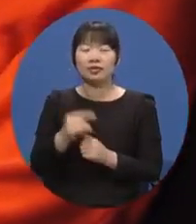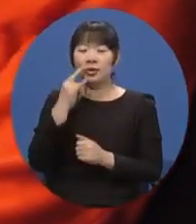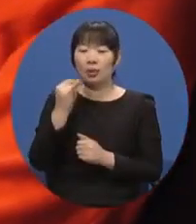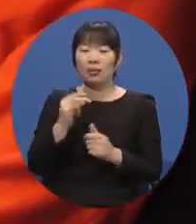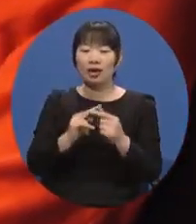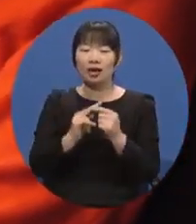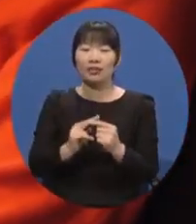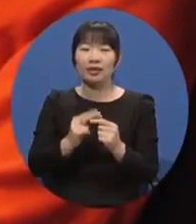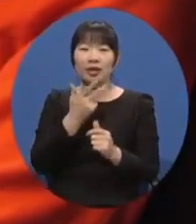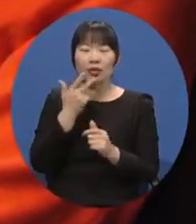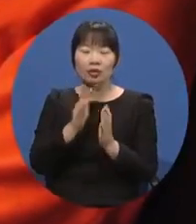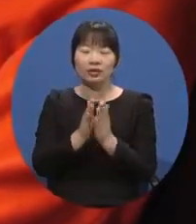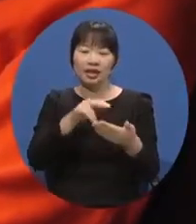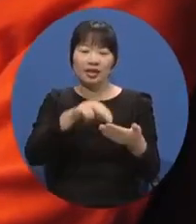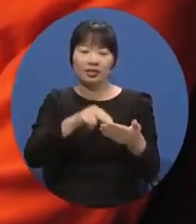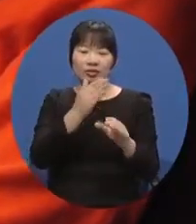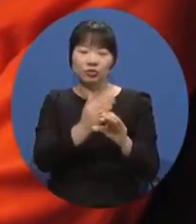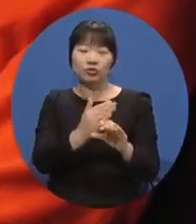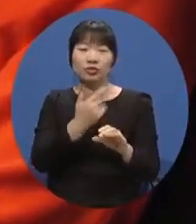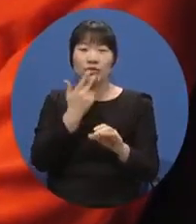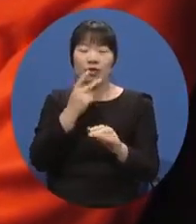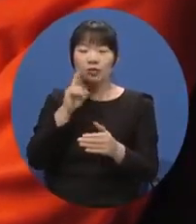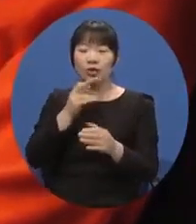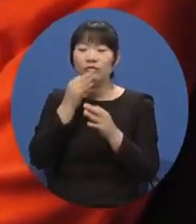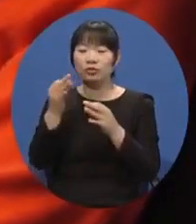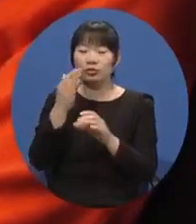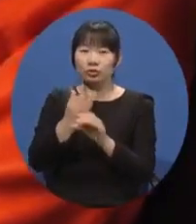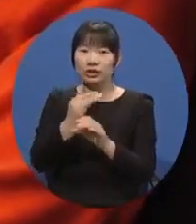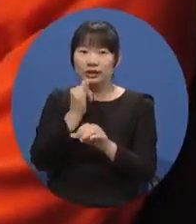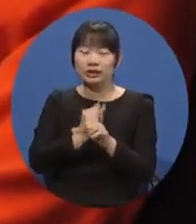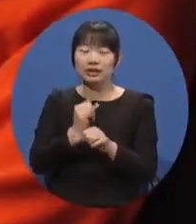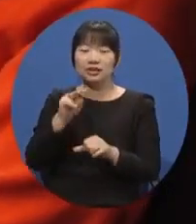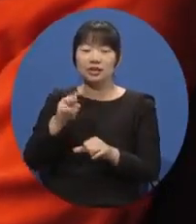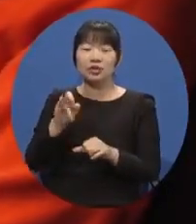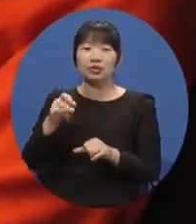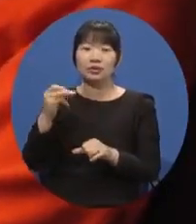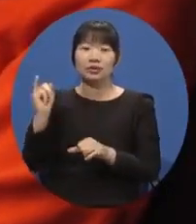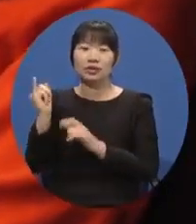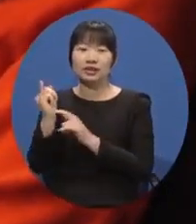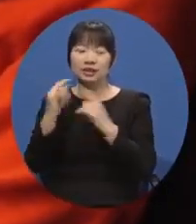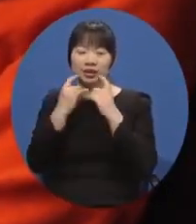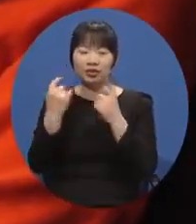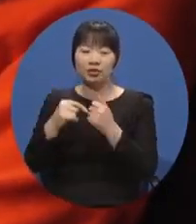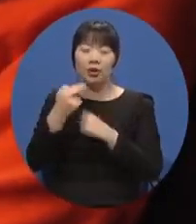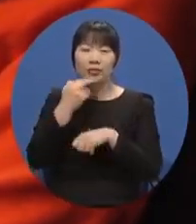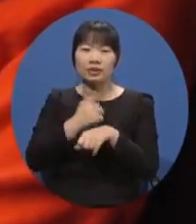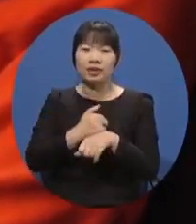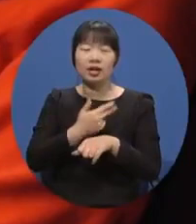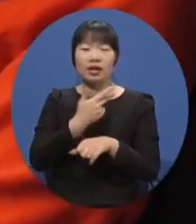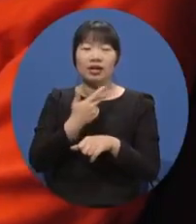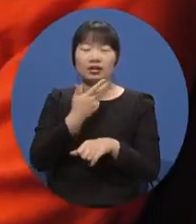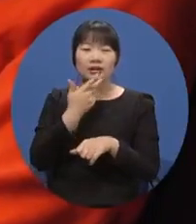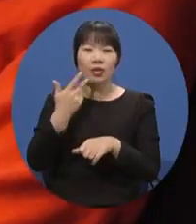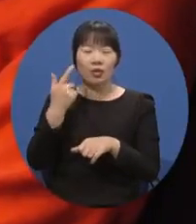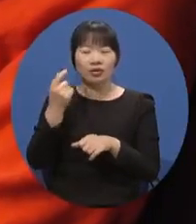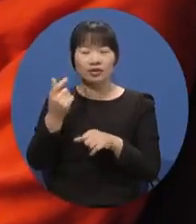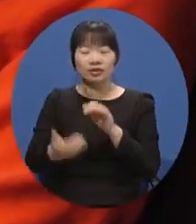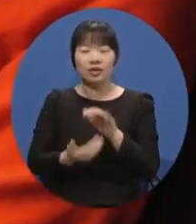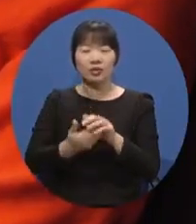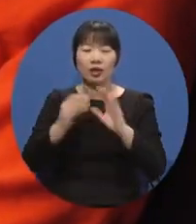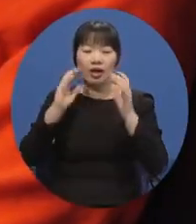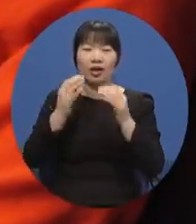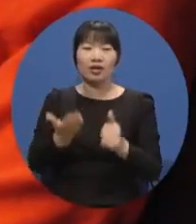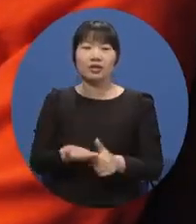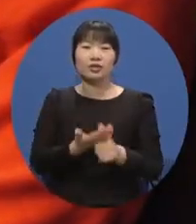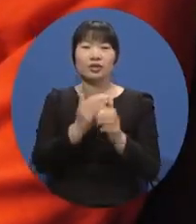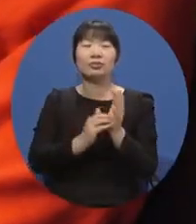엄마와 함께 영어 책을 읽으며 영어 노래를 부르는 서유리. 사교육 없이 서유리를 영어 영재로 키울 수 있는 비결이